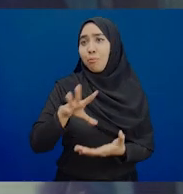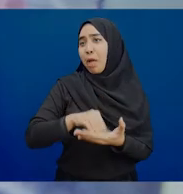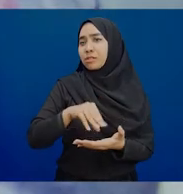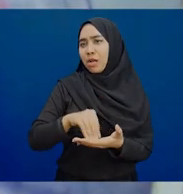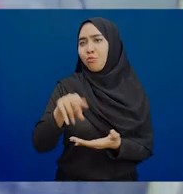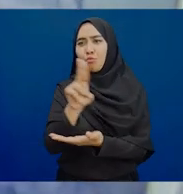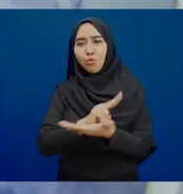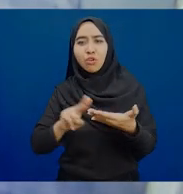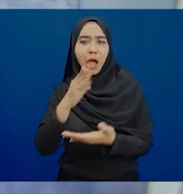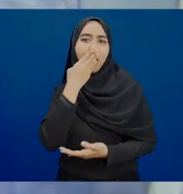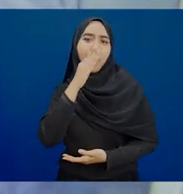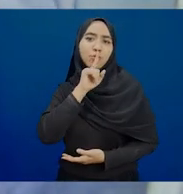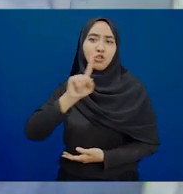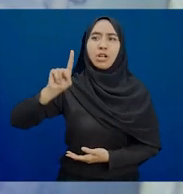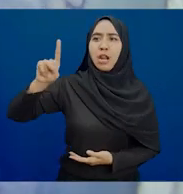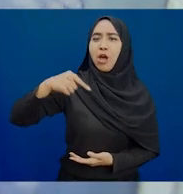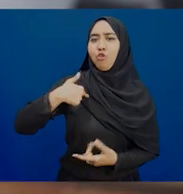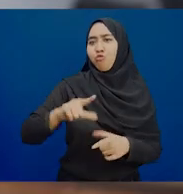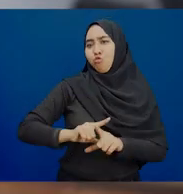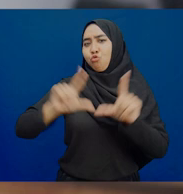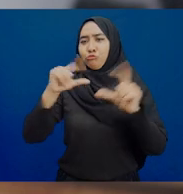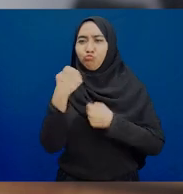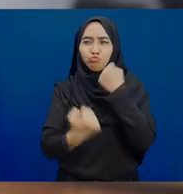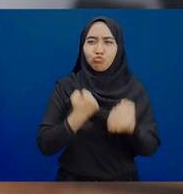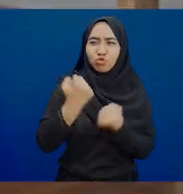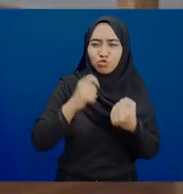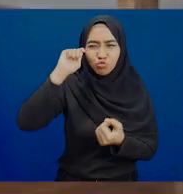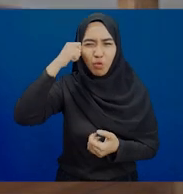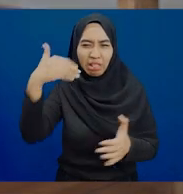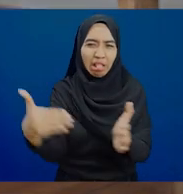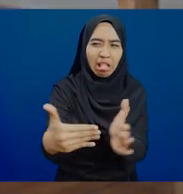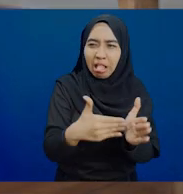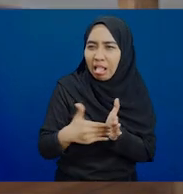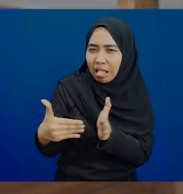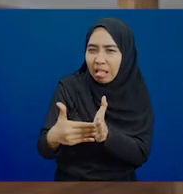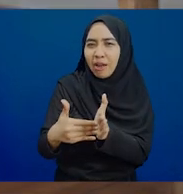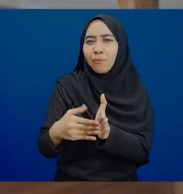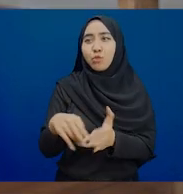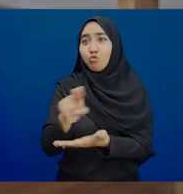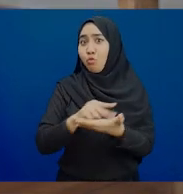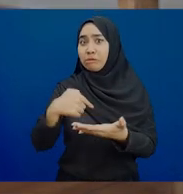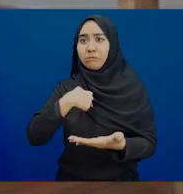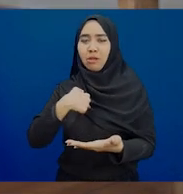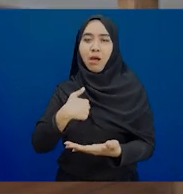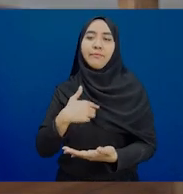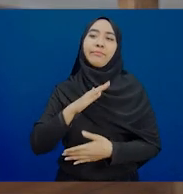Kuliah juga alhamdulillah lulus. Walaupun penuh perjuangan, kalau teman-teman itu enak, tinggal